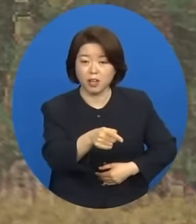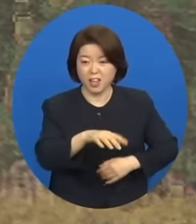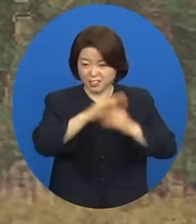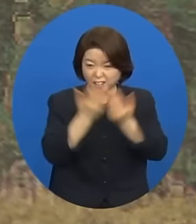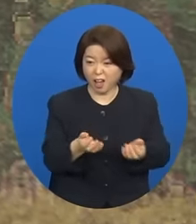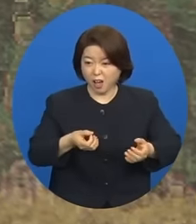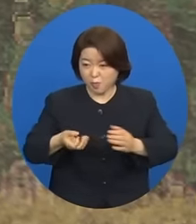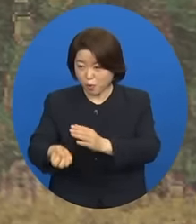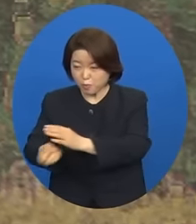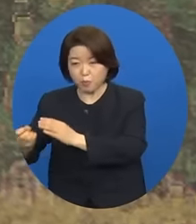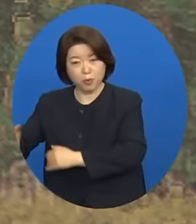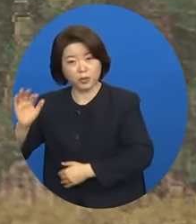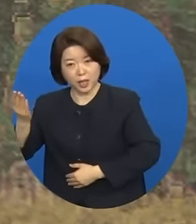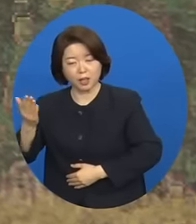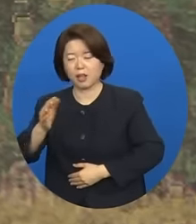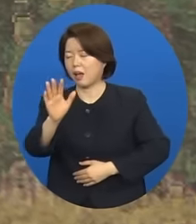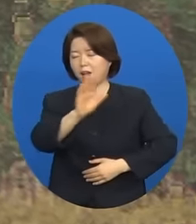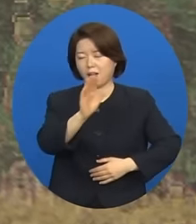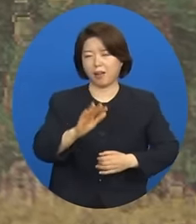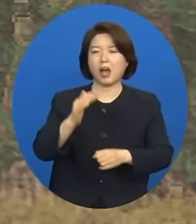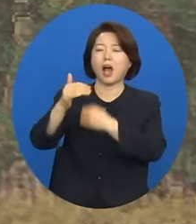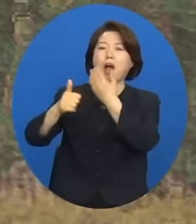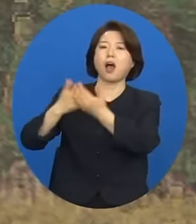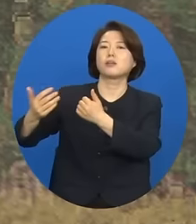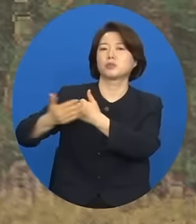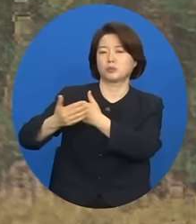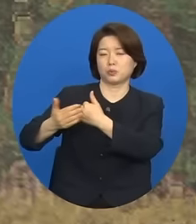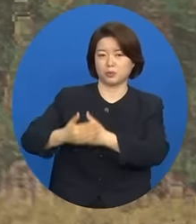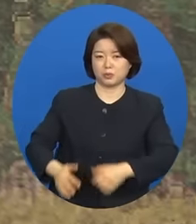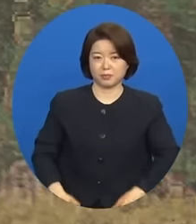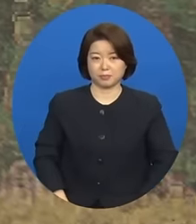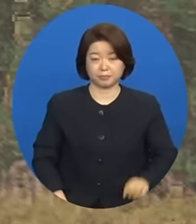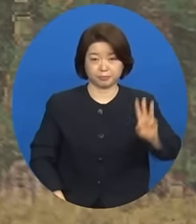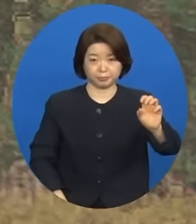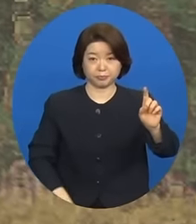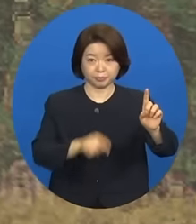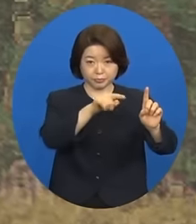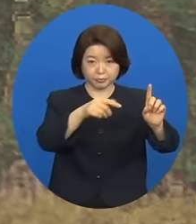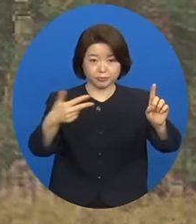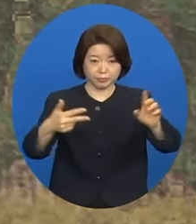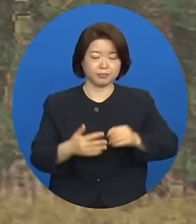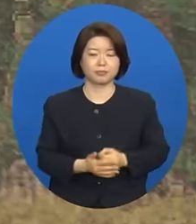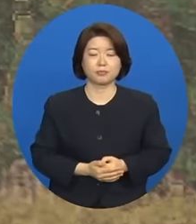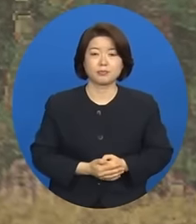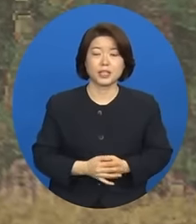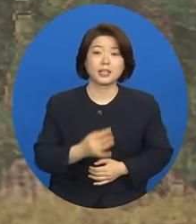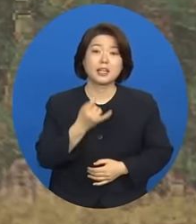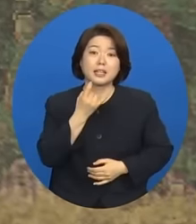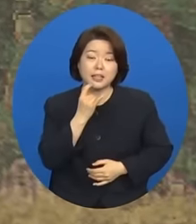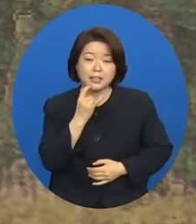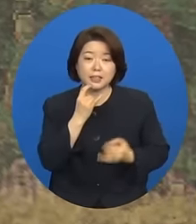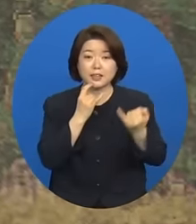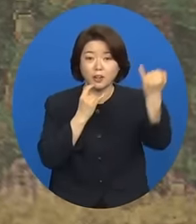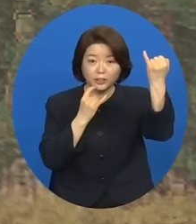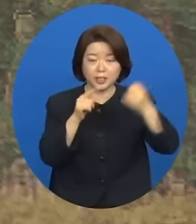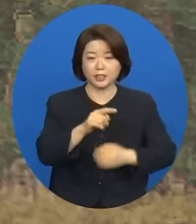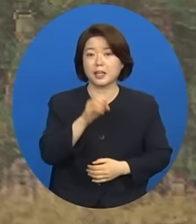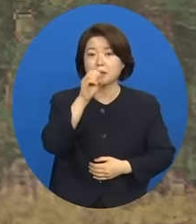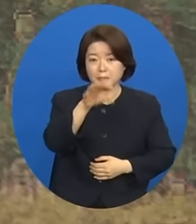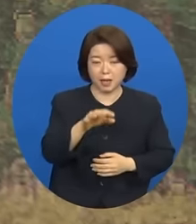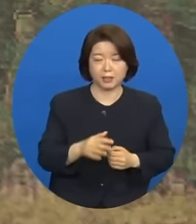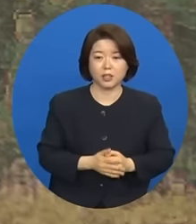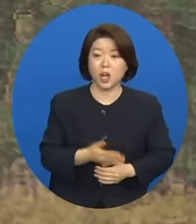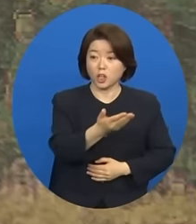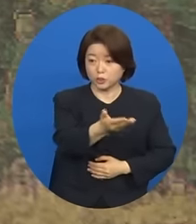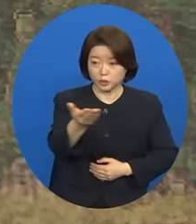그가 뭐라고 고백하냐면 자 7절 말씀이에요. 이제 라헬과 레아에게 이런 얘기를 합니다. 그대들의